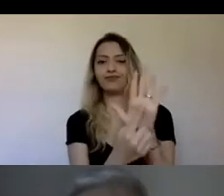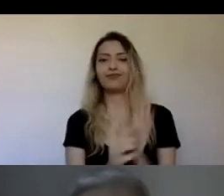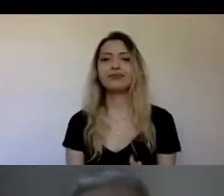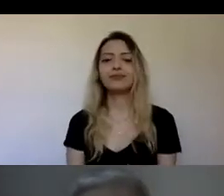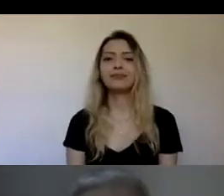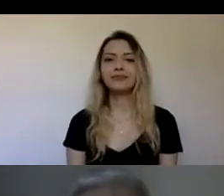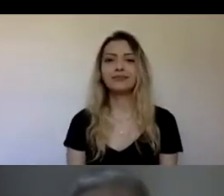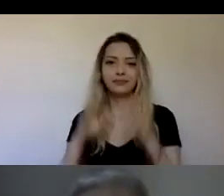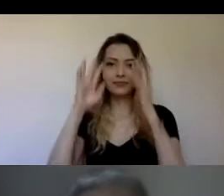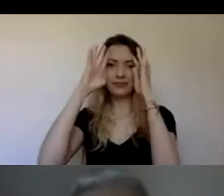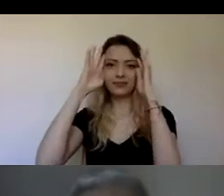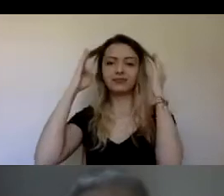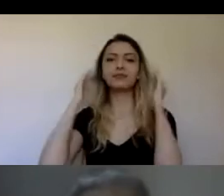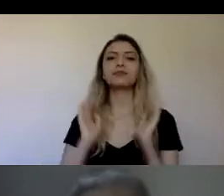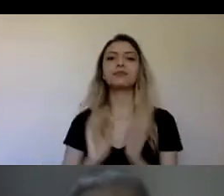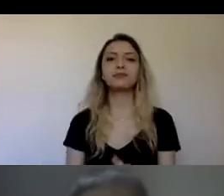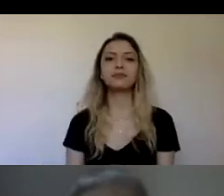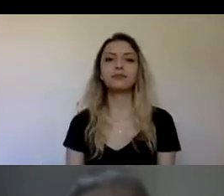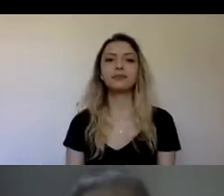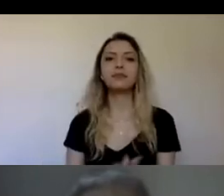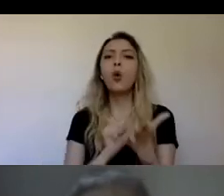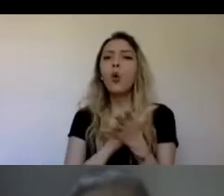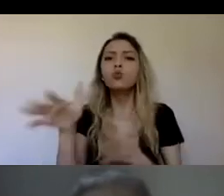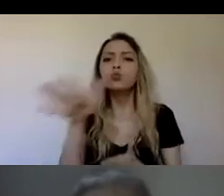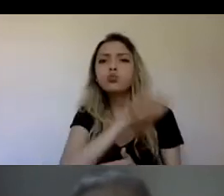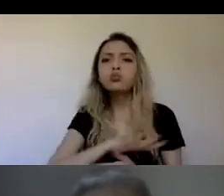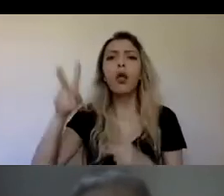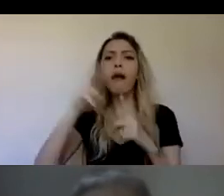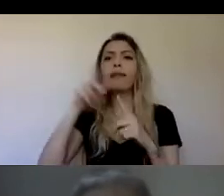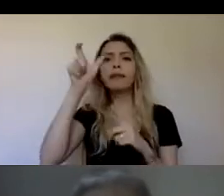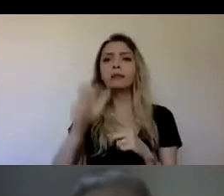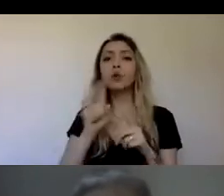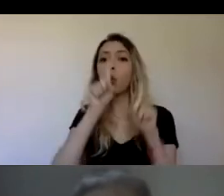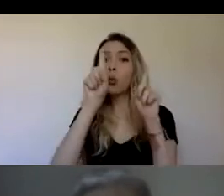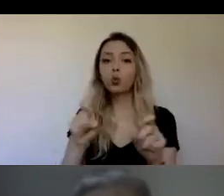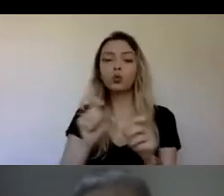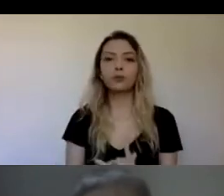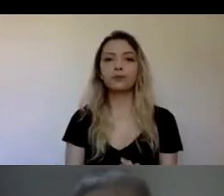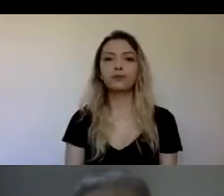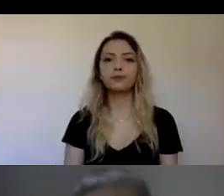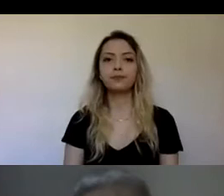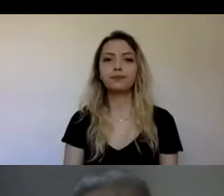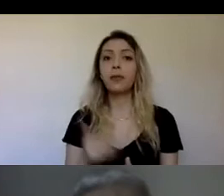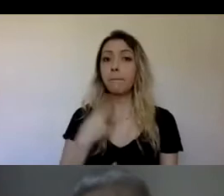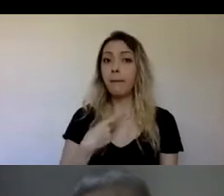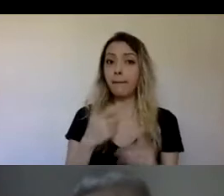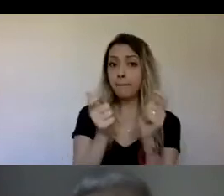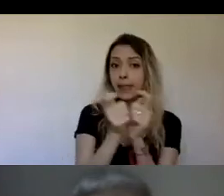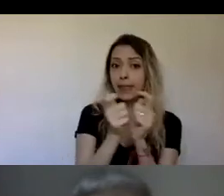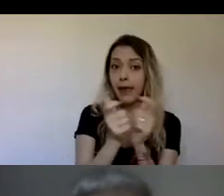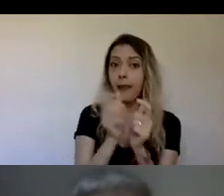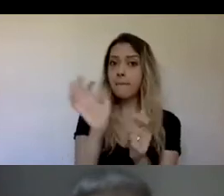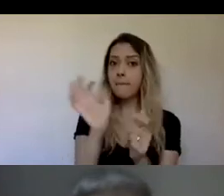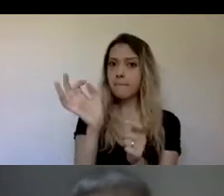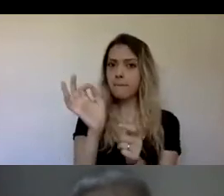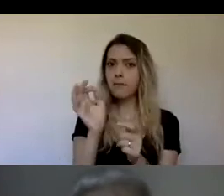göstermelerini. Tüm katılımcılarımıza soruyoruz. Sivil toplum örgütü tüm hak ihlallerini izliyor. Evet, hayır, hayır ama